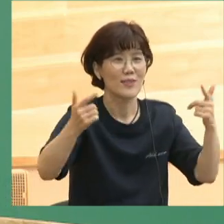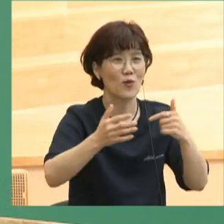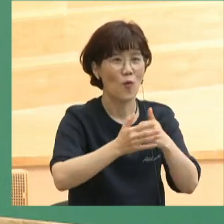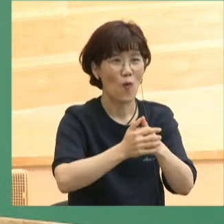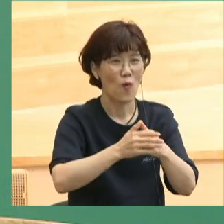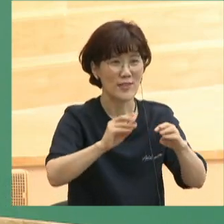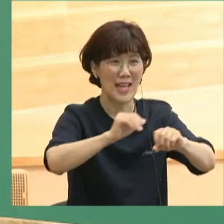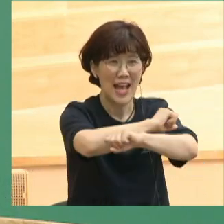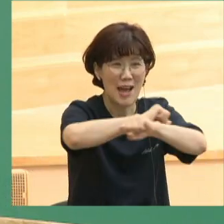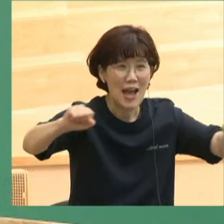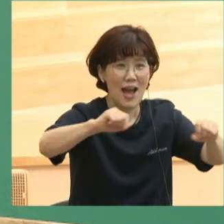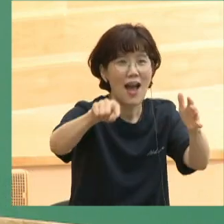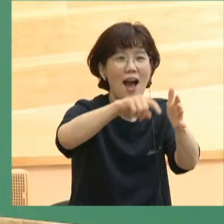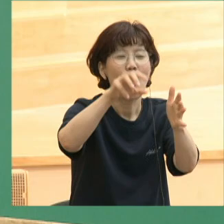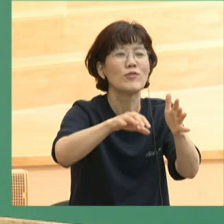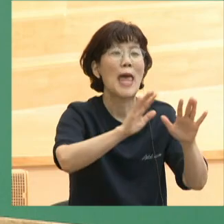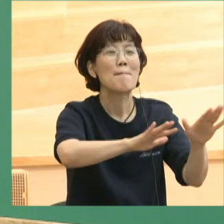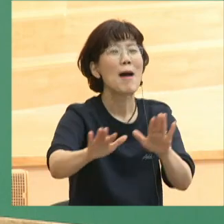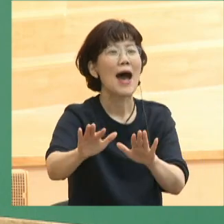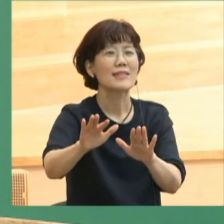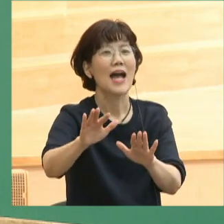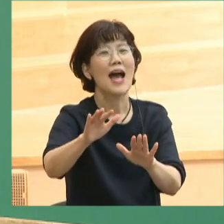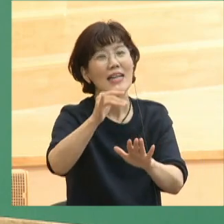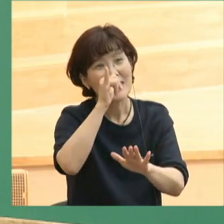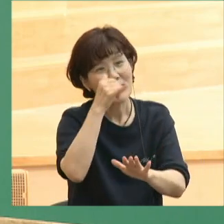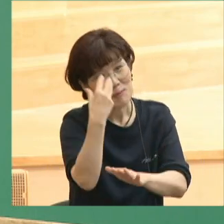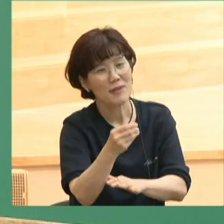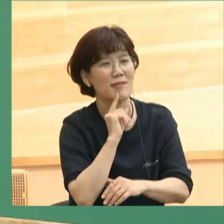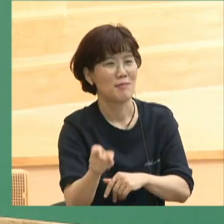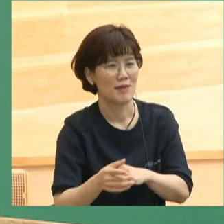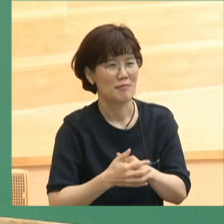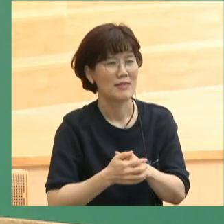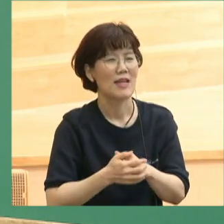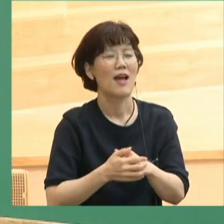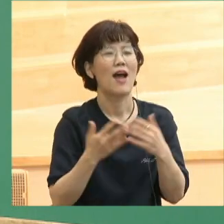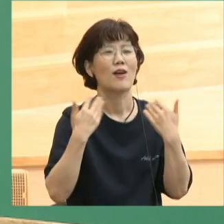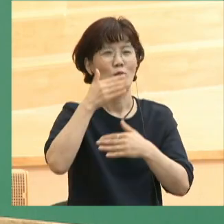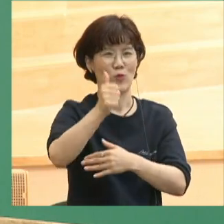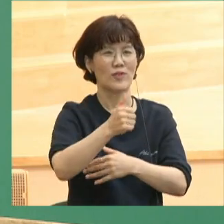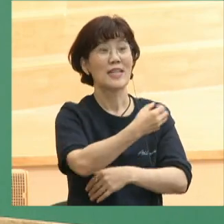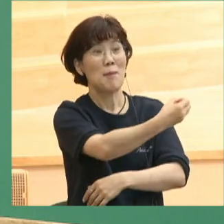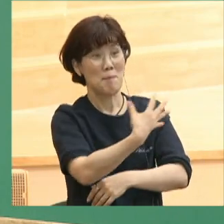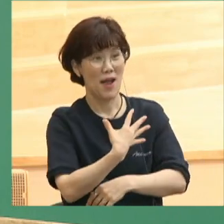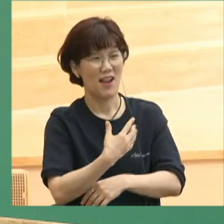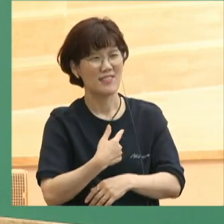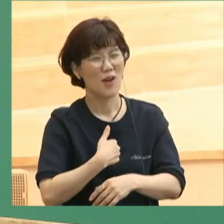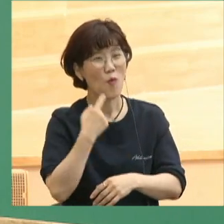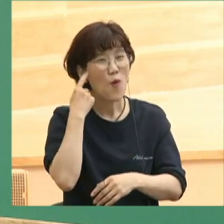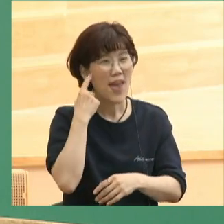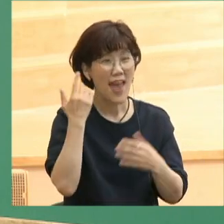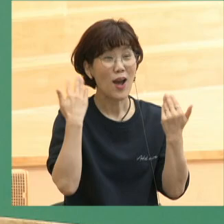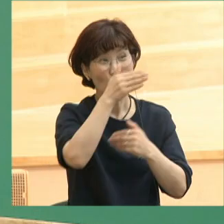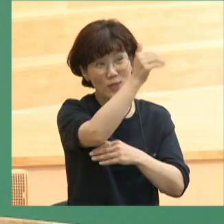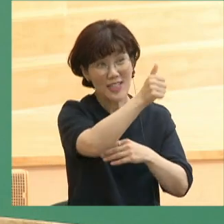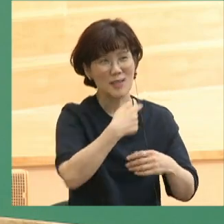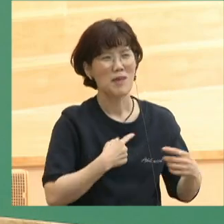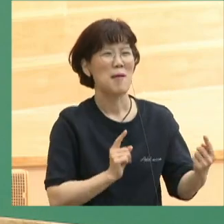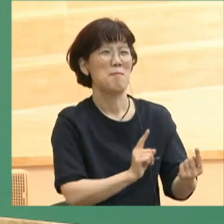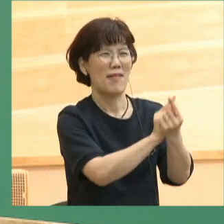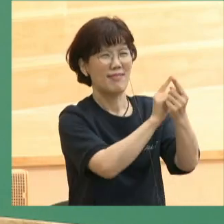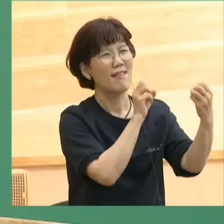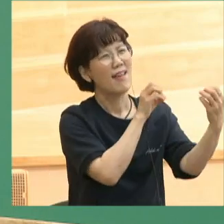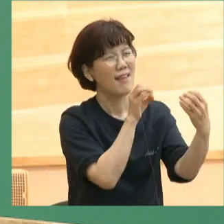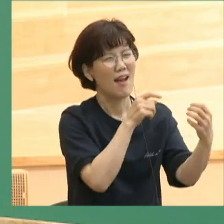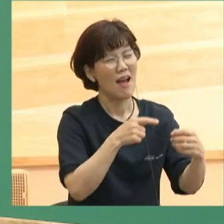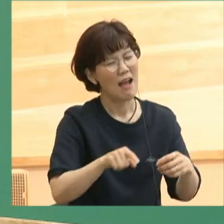한가운데 바다가 되더래요. 그러면서 총장님이 제게 하신 말씀이 있어요. 제가 이제 총장님 만나서 코로나 때문에